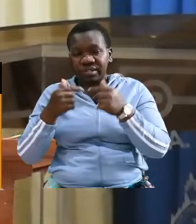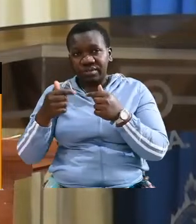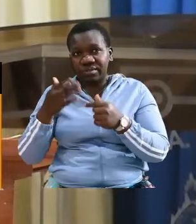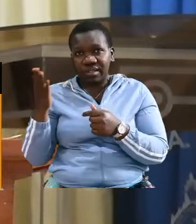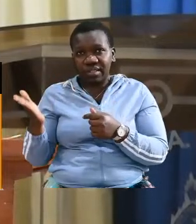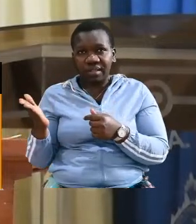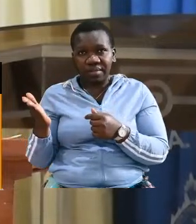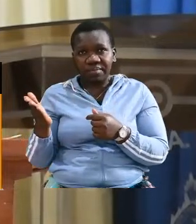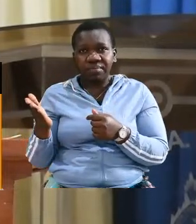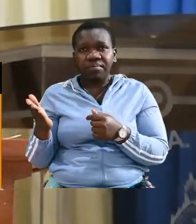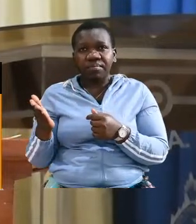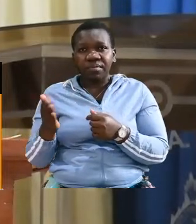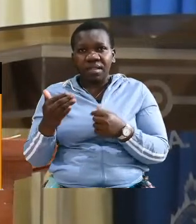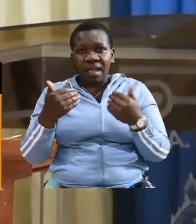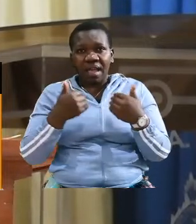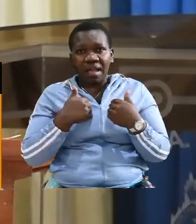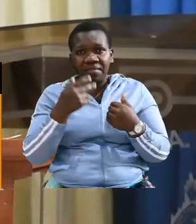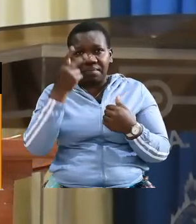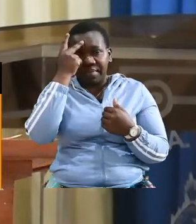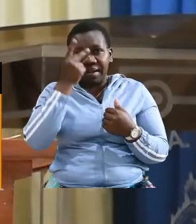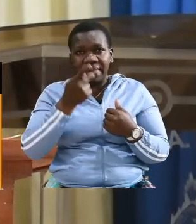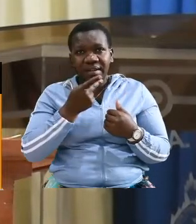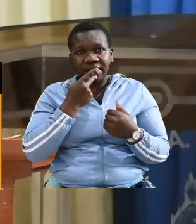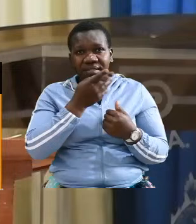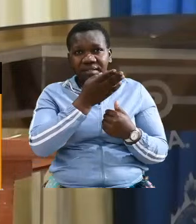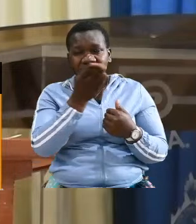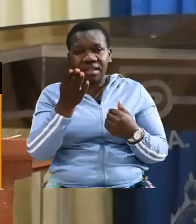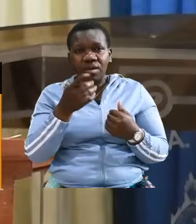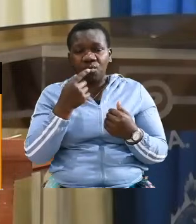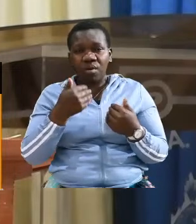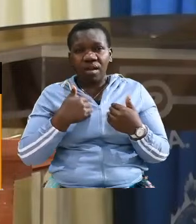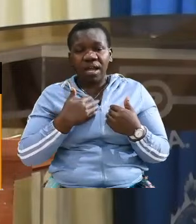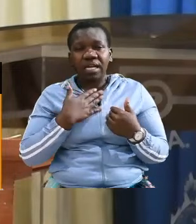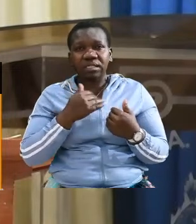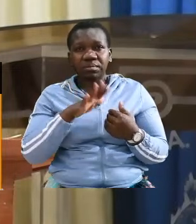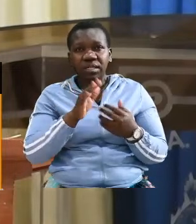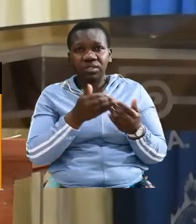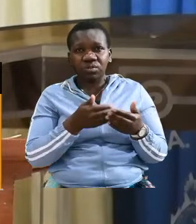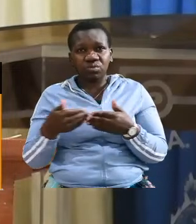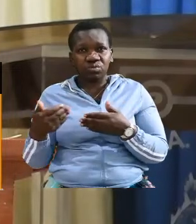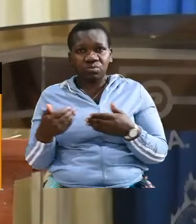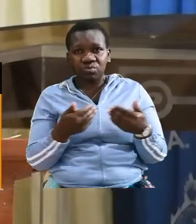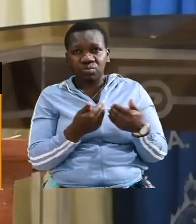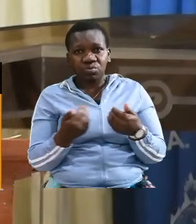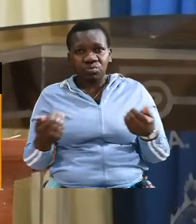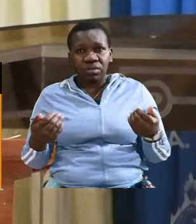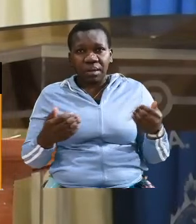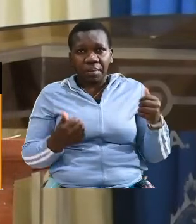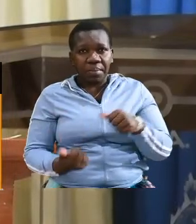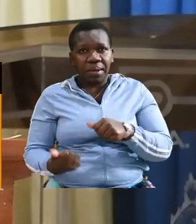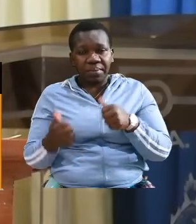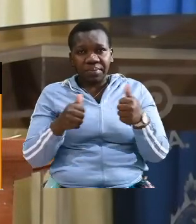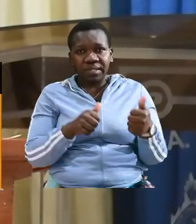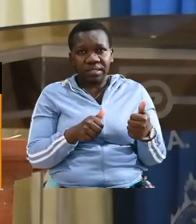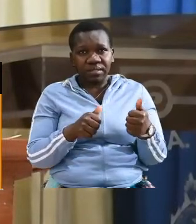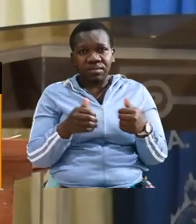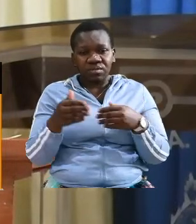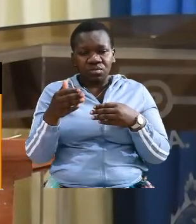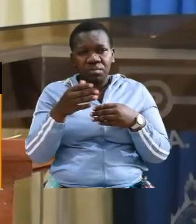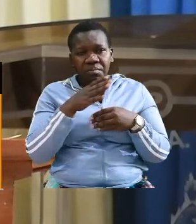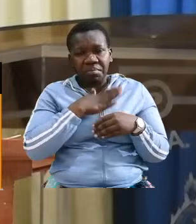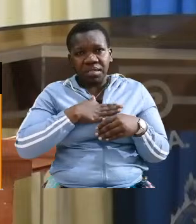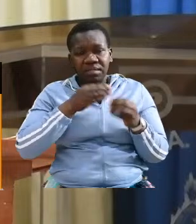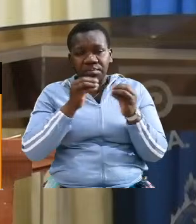Kuna wale wazazi wako na watoto wachanga wa kubatizwa, ilikuwa imefanyika lakini itarudiwa kukutana na wazee wa